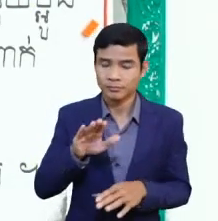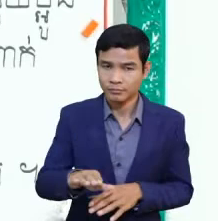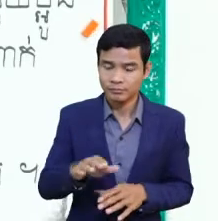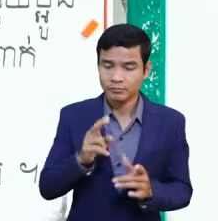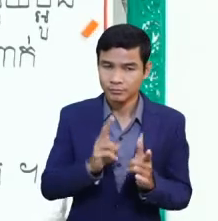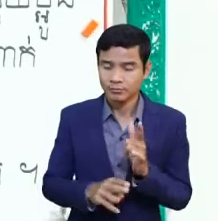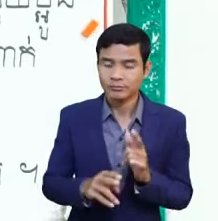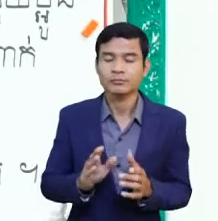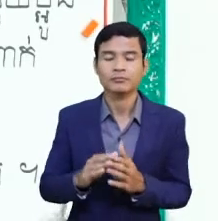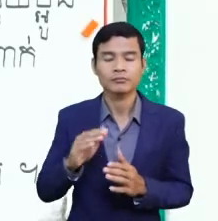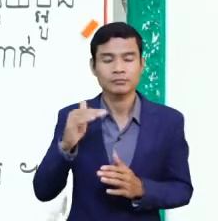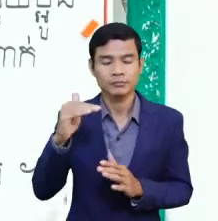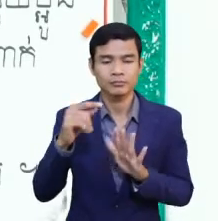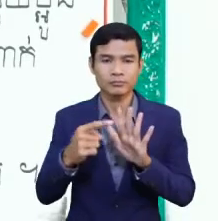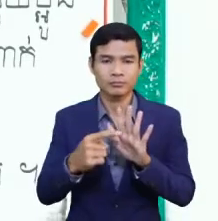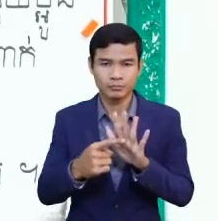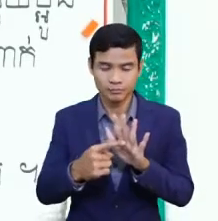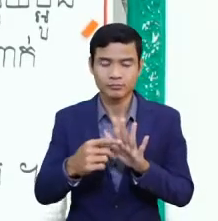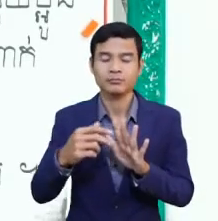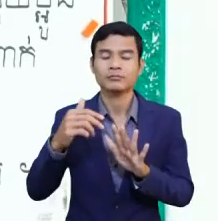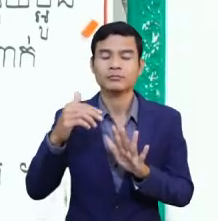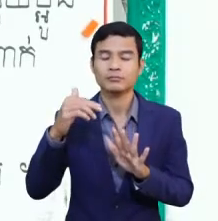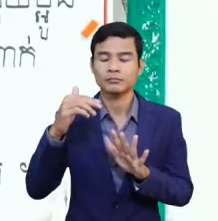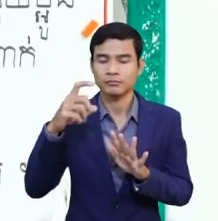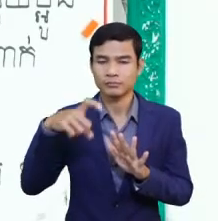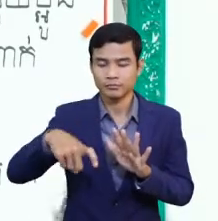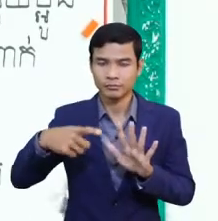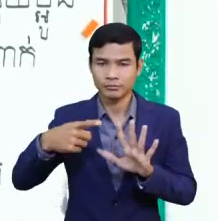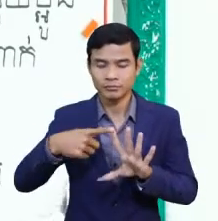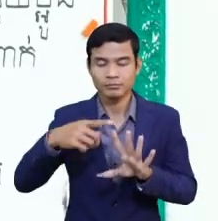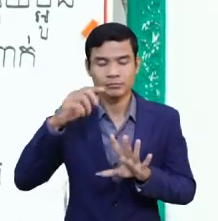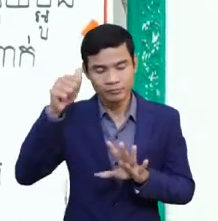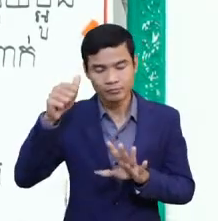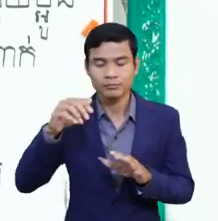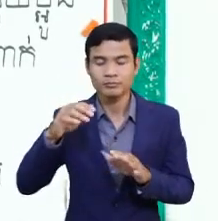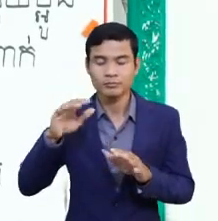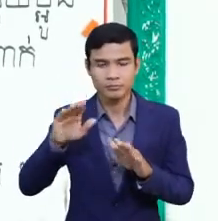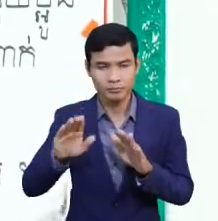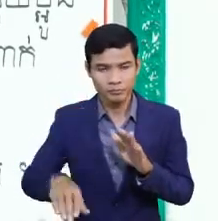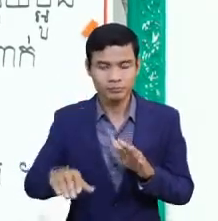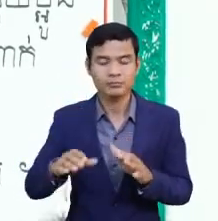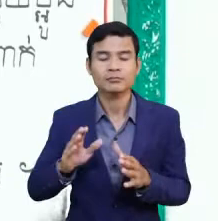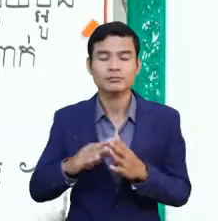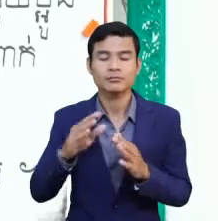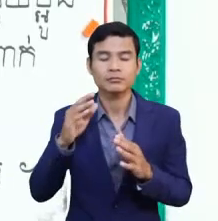sổ phí nâng phổn tơ ngột tớn rui sliệp bé